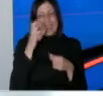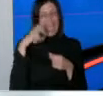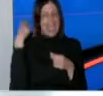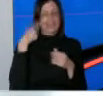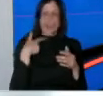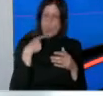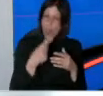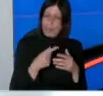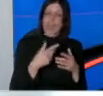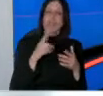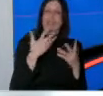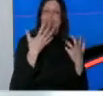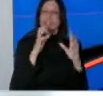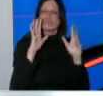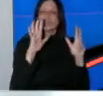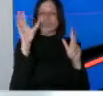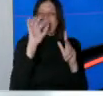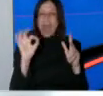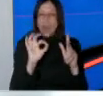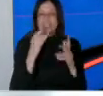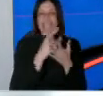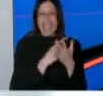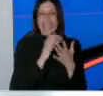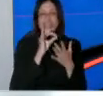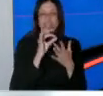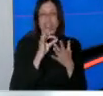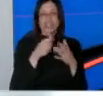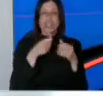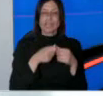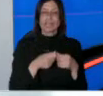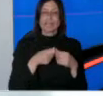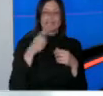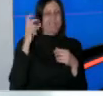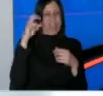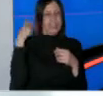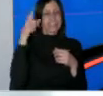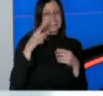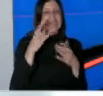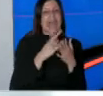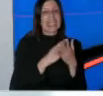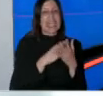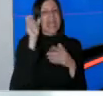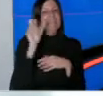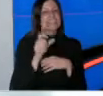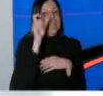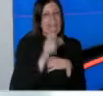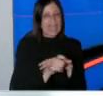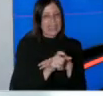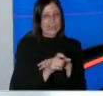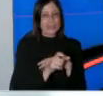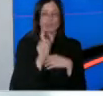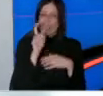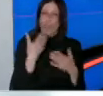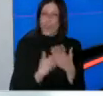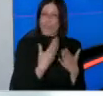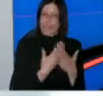בדוק. 98% מהחקיקה שהחקים הערבים מעלים, הם חקיקה חברתית. אוקיי, אזרחית. נכון. אבל עובדה